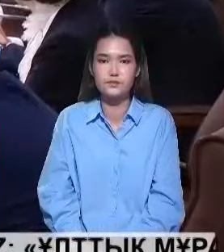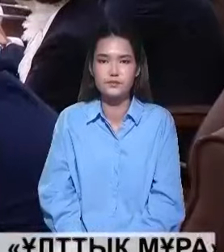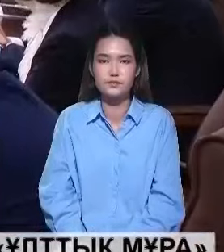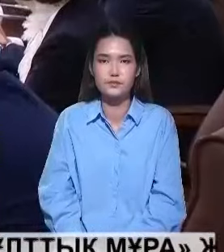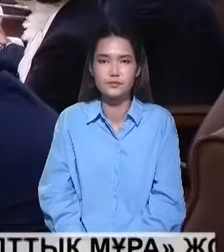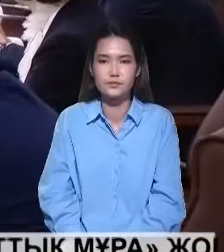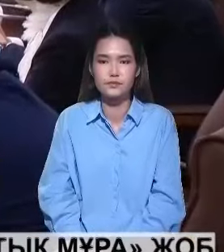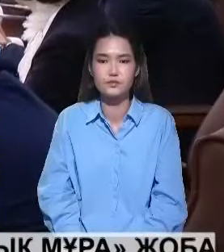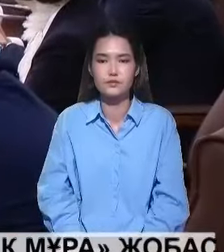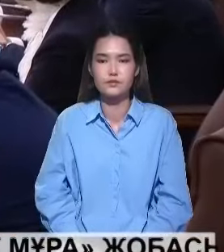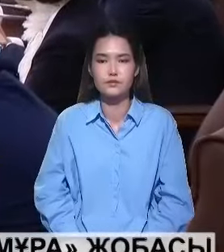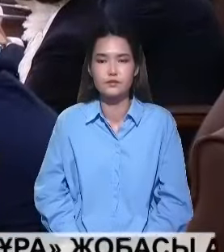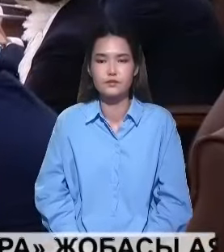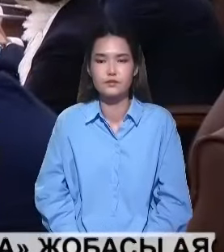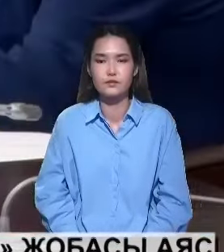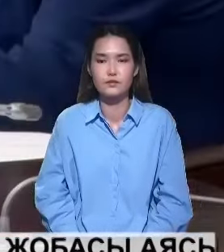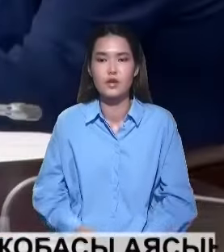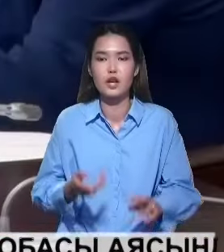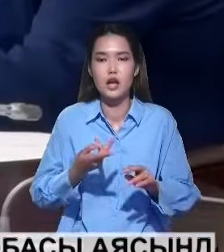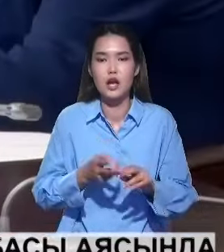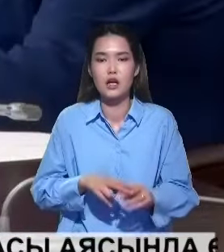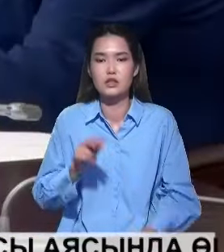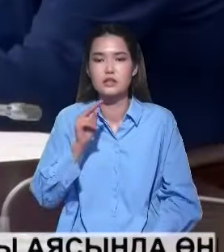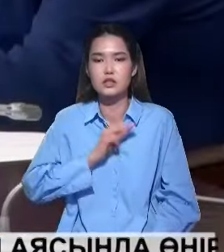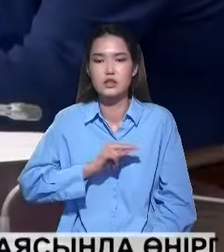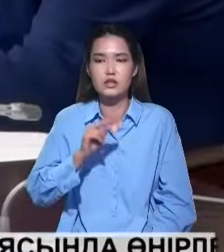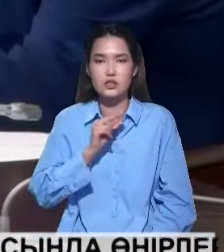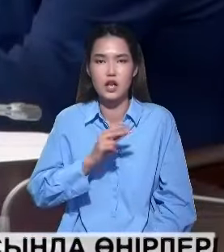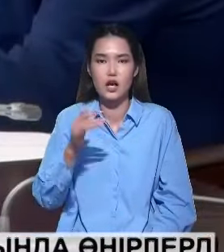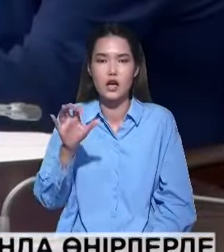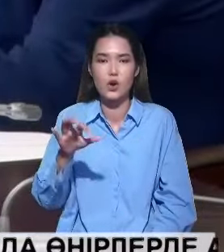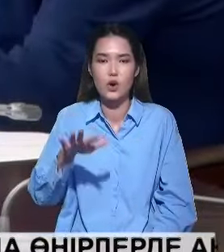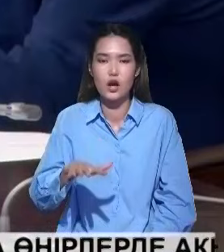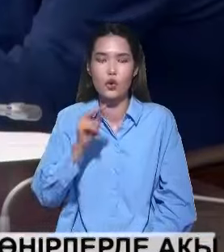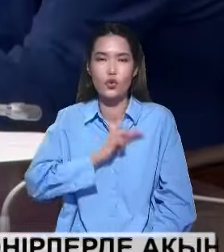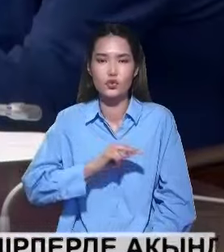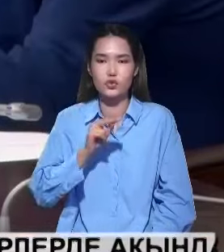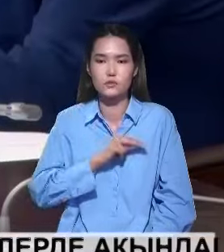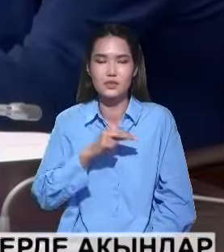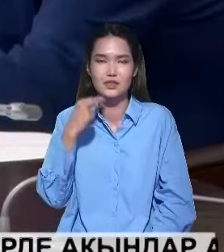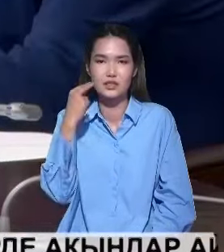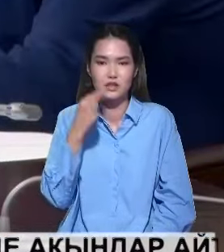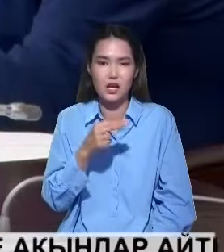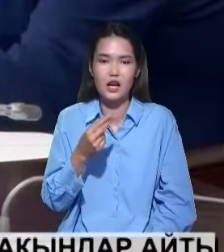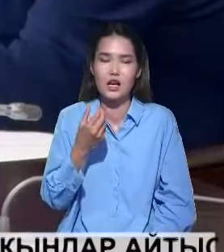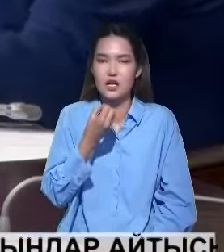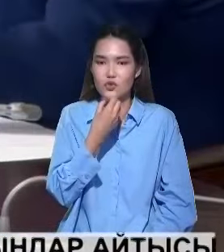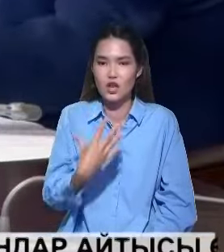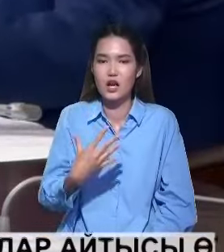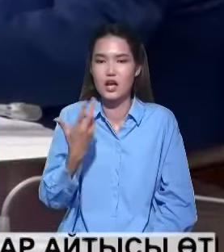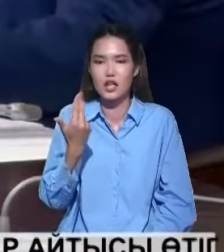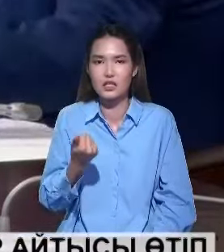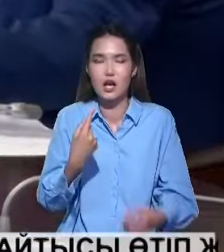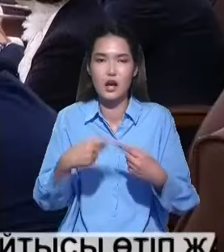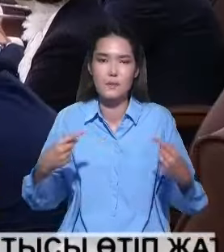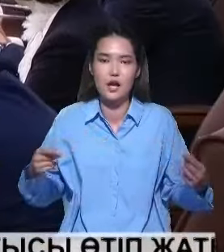Мен өткен аптада солтүстік Қазақстанда болдым. Ол жақта жұмыс қарқыны жақсы, басқа өңірлер